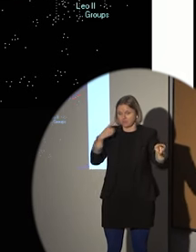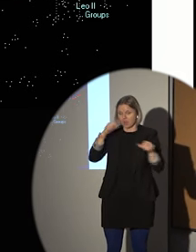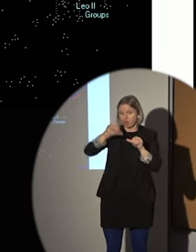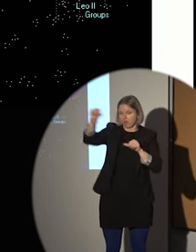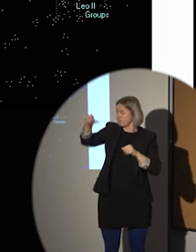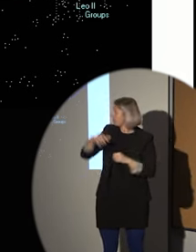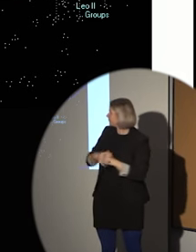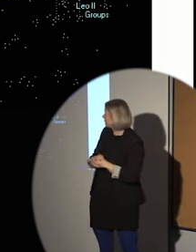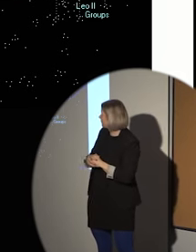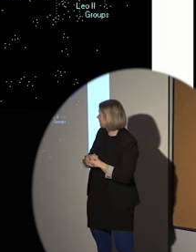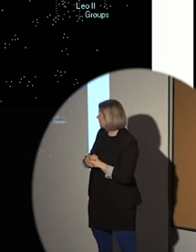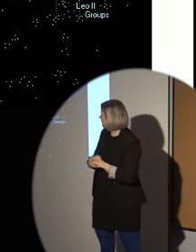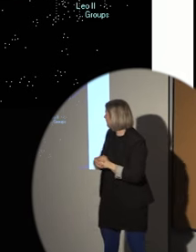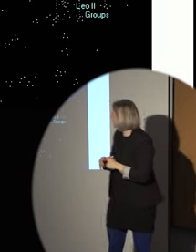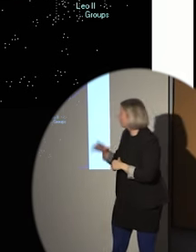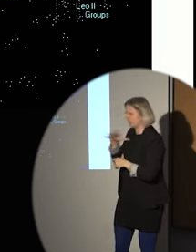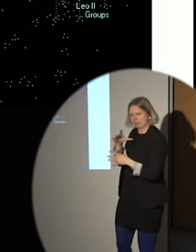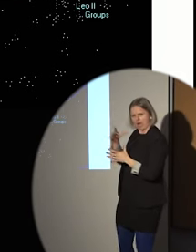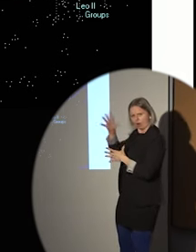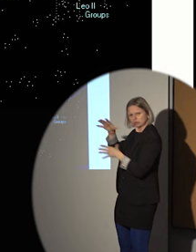on voit surtout qu'il y a une région